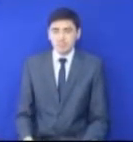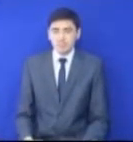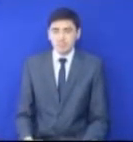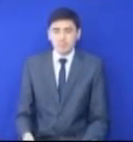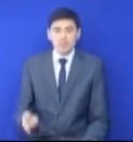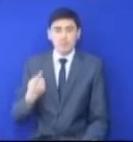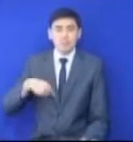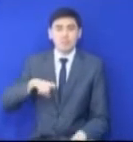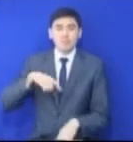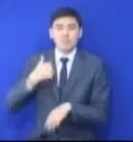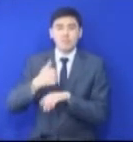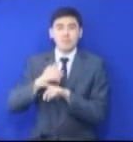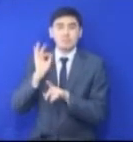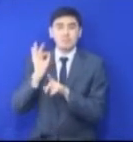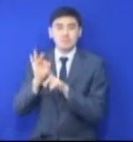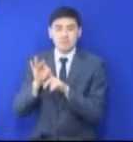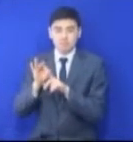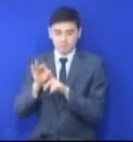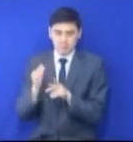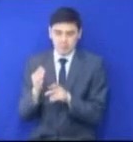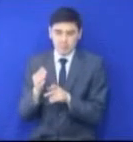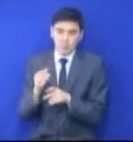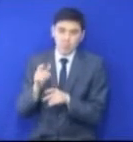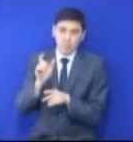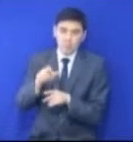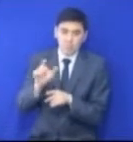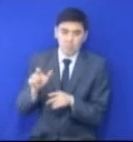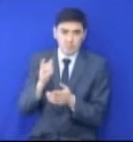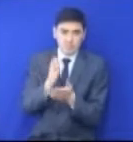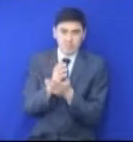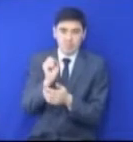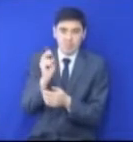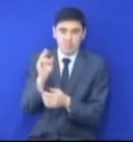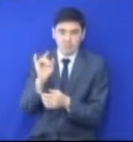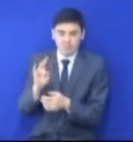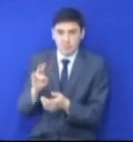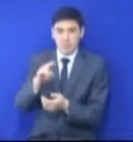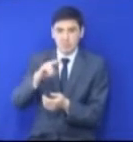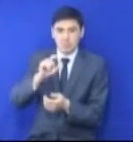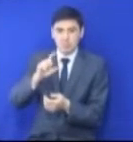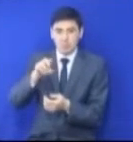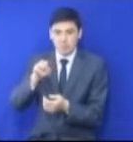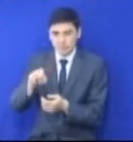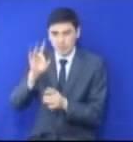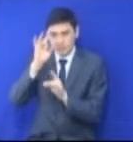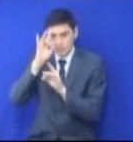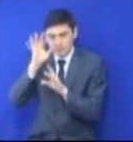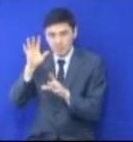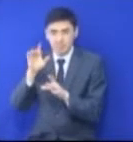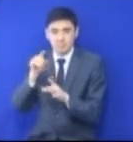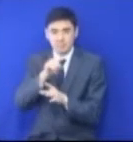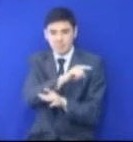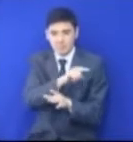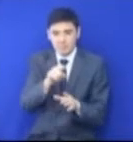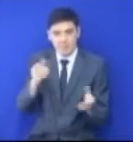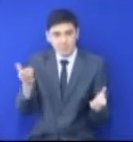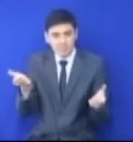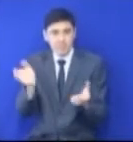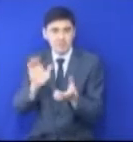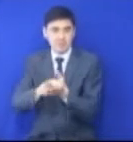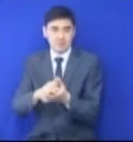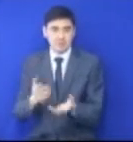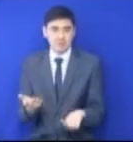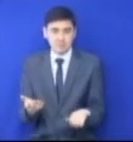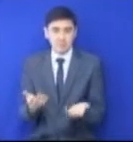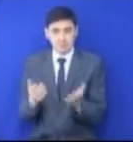Наша задача, как сотрудников музея, познакомить горожан с талантливыми акынами и поэтами. В рамках таких мероприятий мы проводим презентации книг